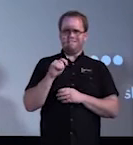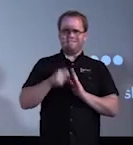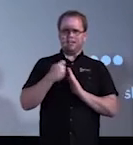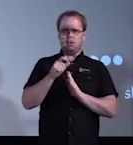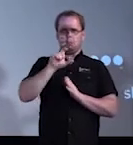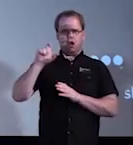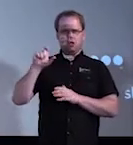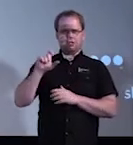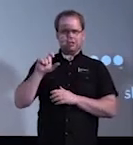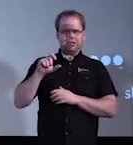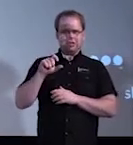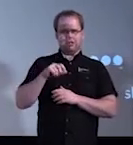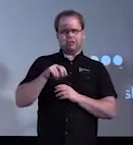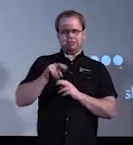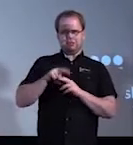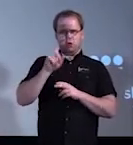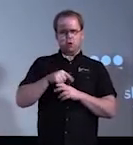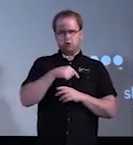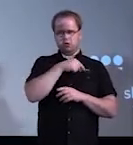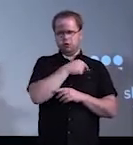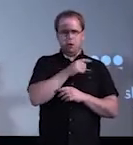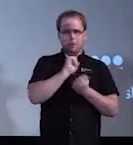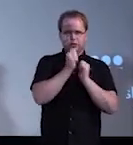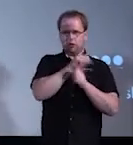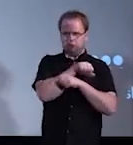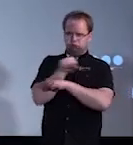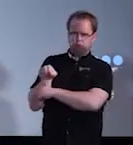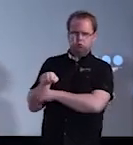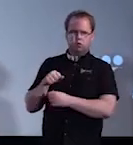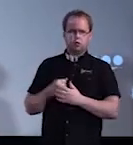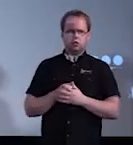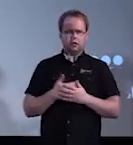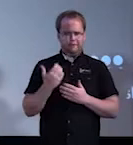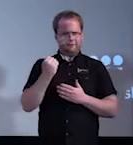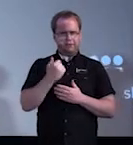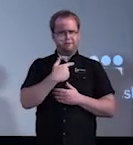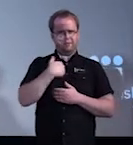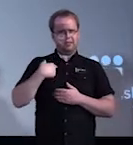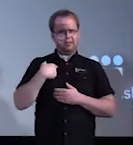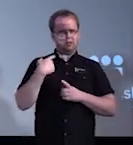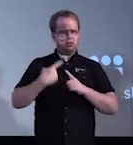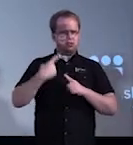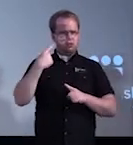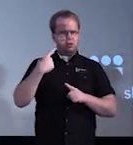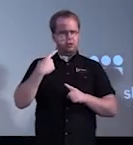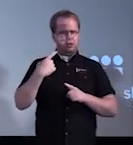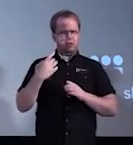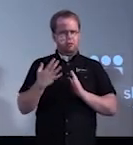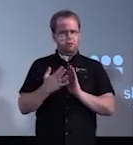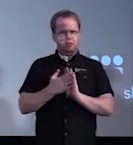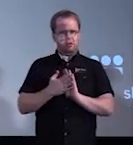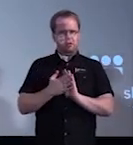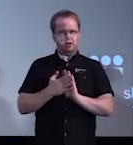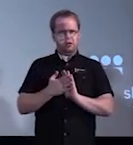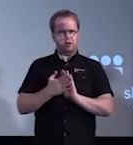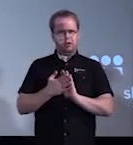ska liksom köra över branschen totalt sett. Så det är ju väldigt viktigt att vi är tydliga i att